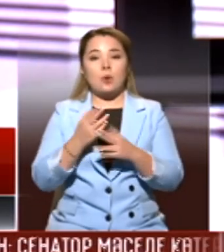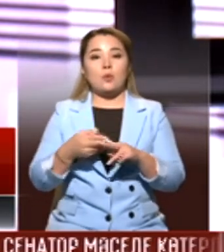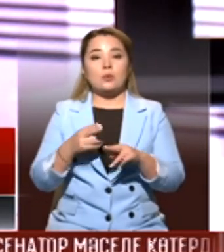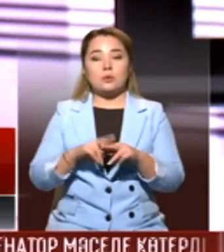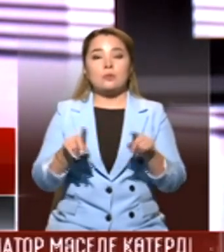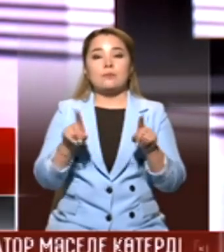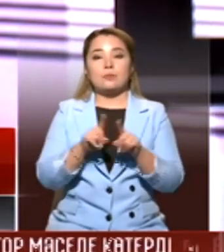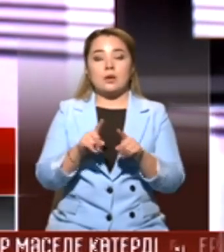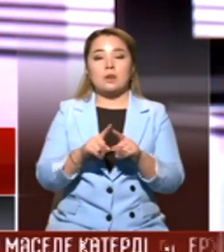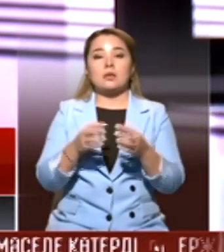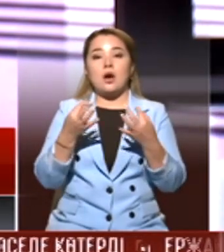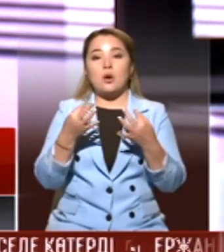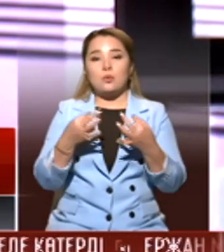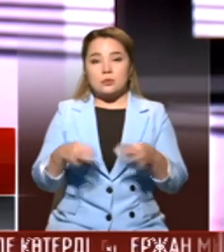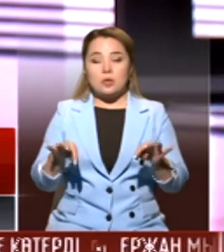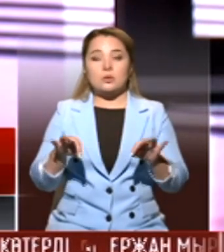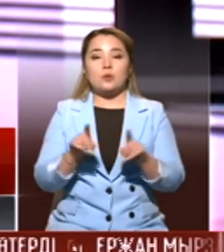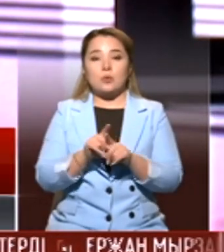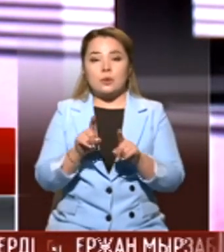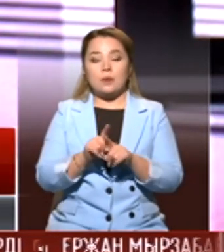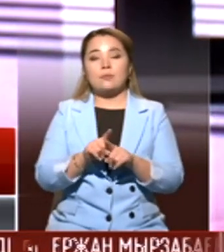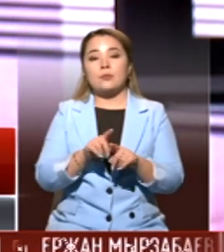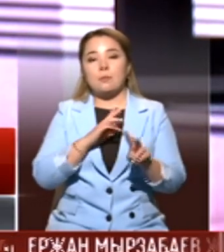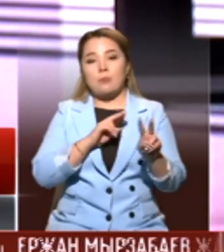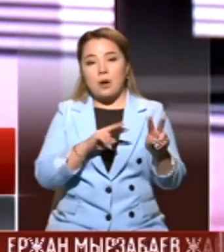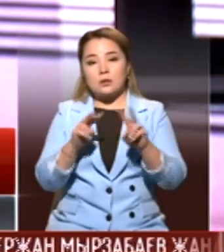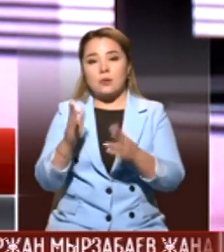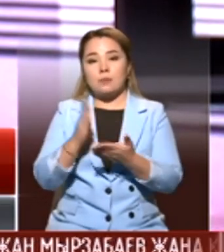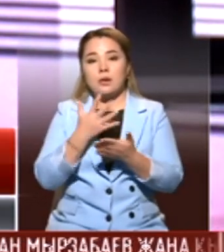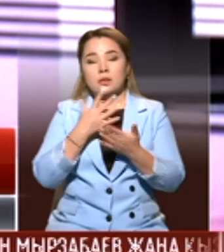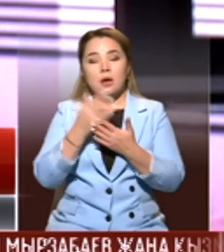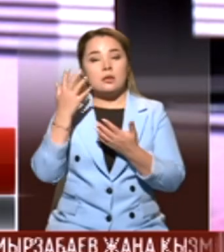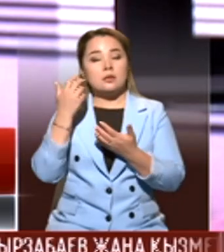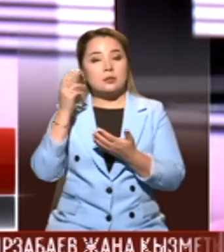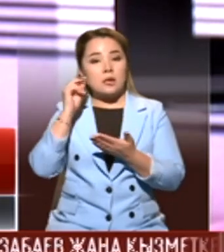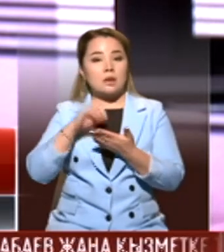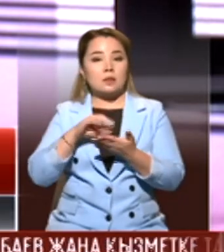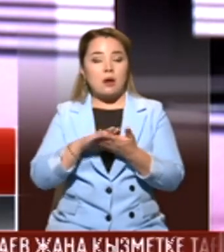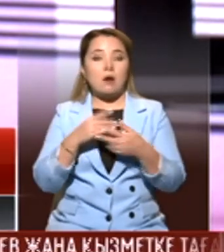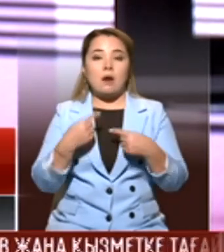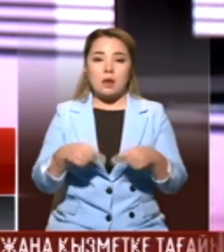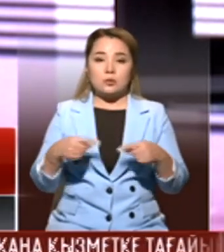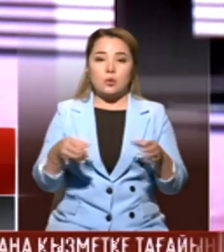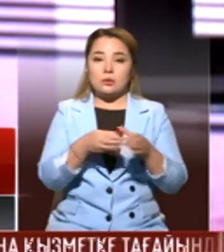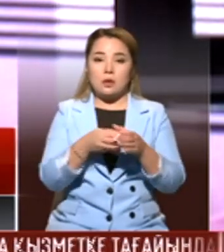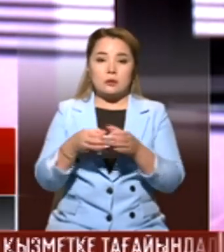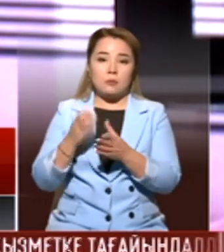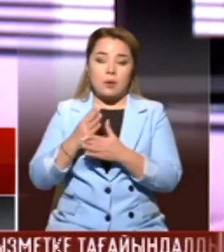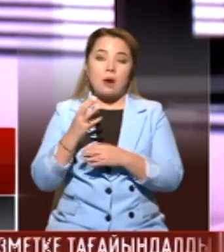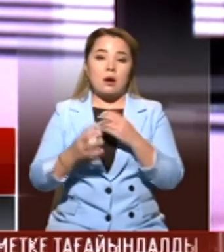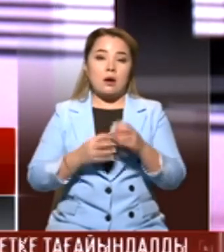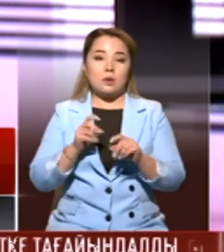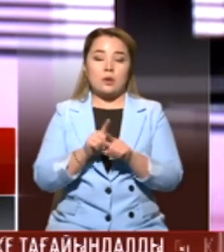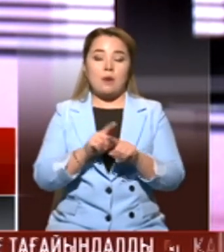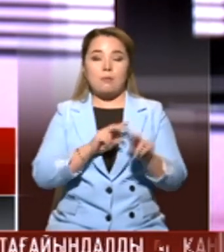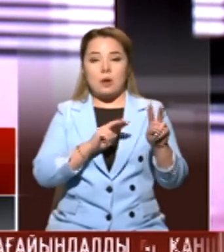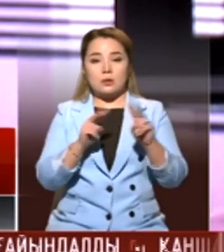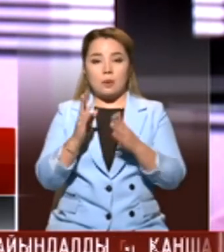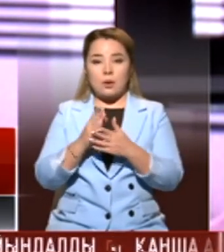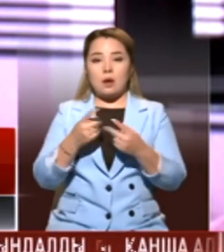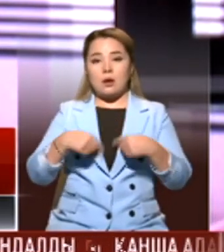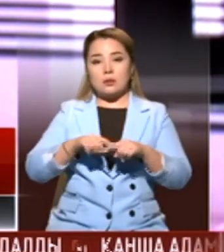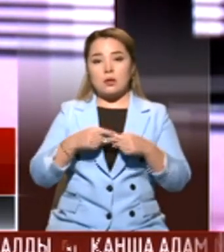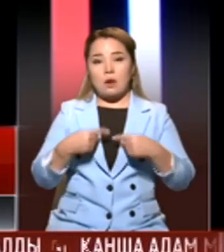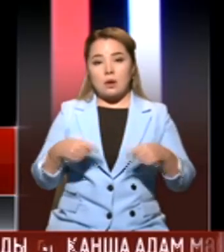бұл жерде тәуелсіз бақылаушы деген сөзді де қоса кетуіміз керек, себебі бақылаушылардың саны әртүрлі болуы мүмкін. Ол халықаралық бақылаушылар бар, әртүрлі